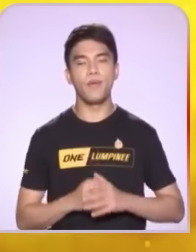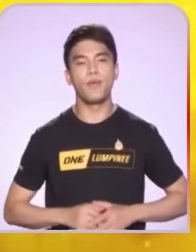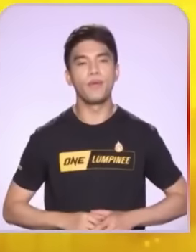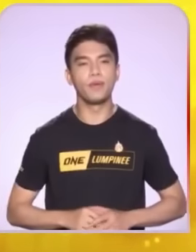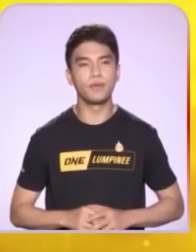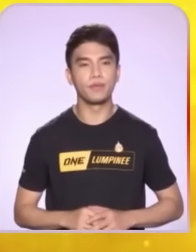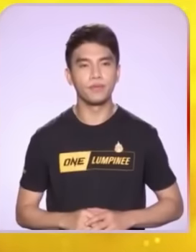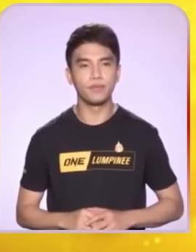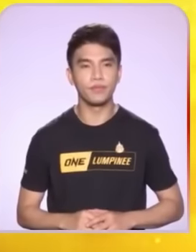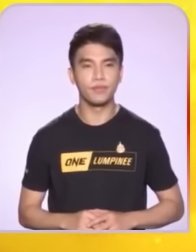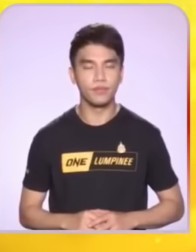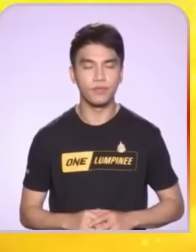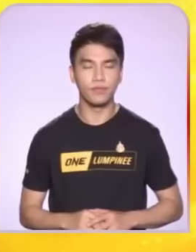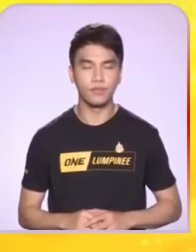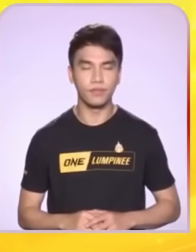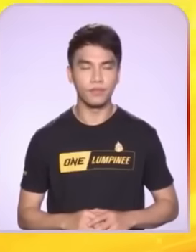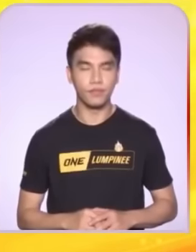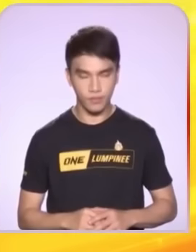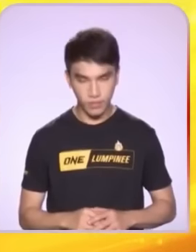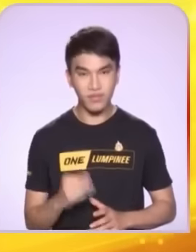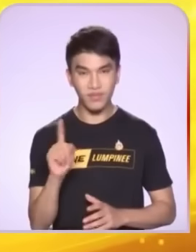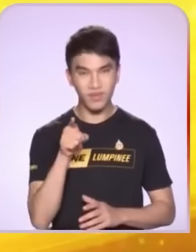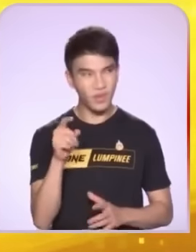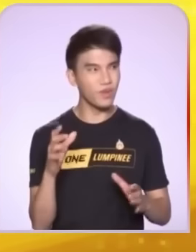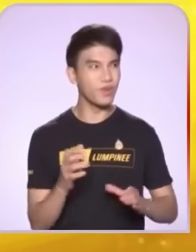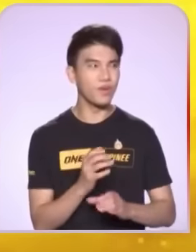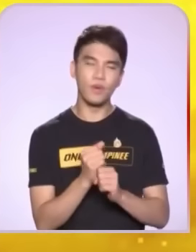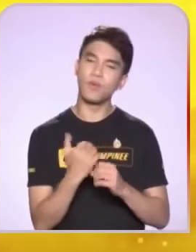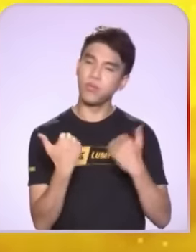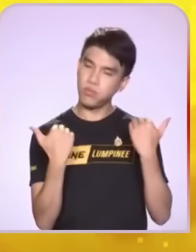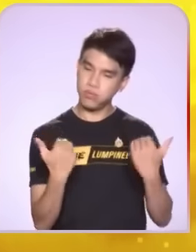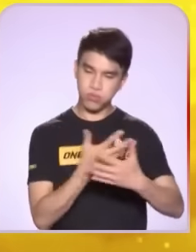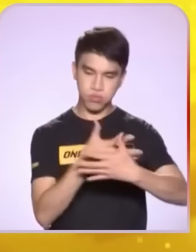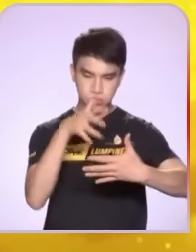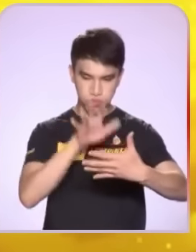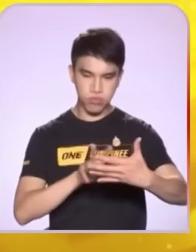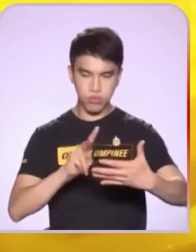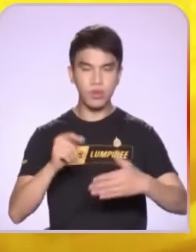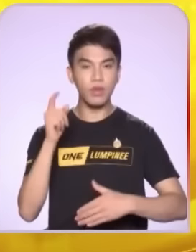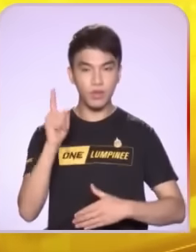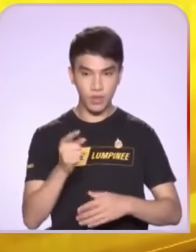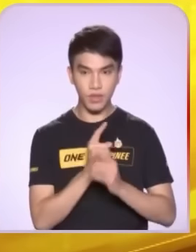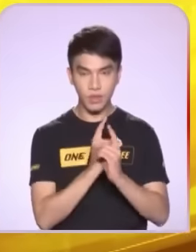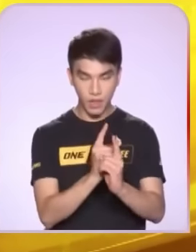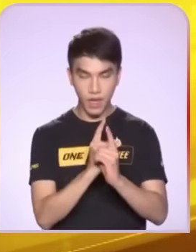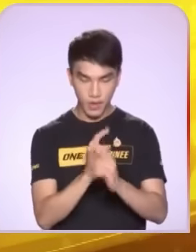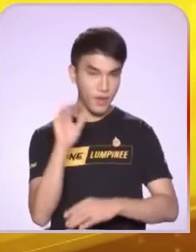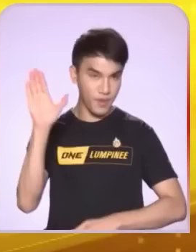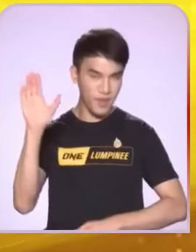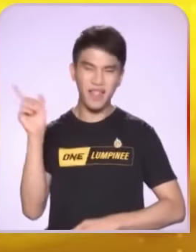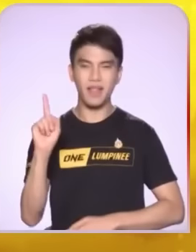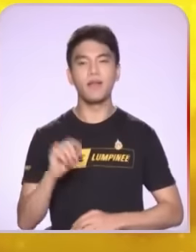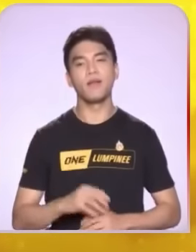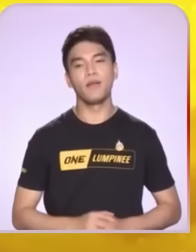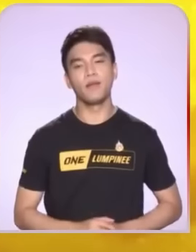มุมนึงเนี่ยนะครับมันก็ต้องสะท้อนว่าตกลงแล้วเนี่ยการดำเนินนโยบายเนี่ยจะเป็นไปตามคำมั่นที่ให้ไว้กับประชา